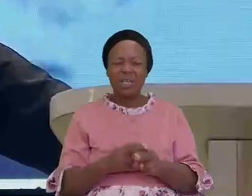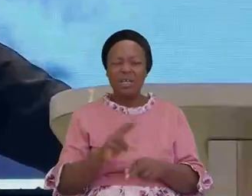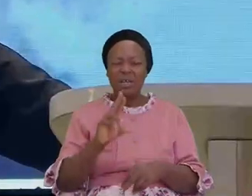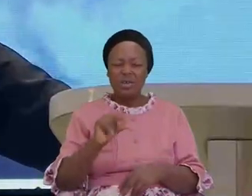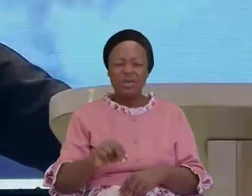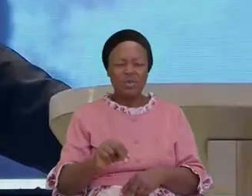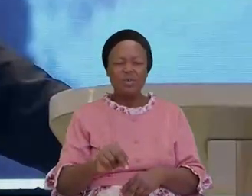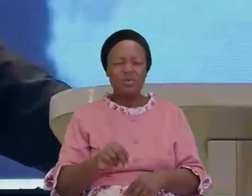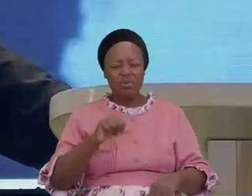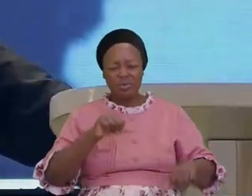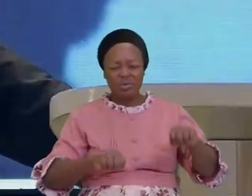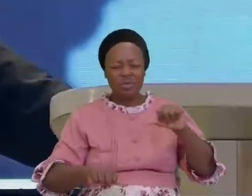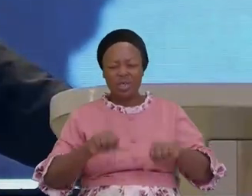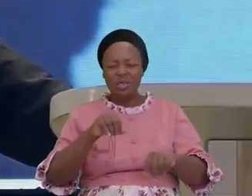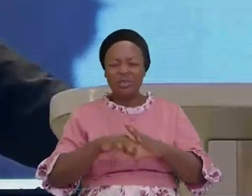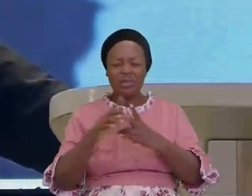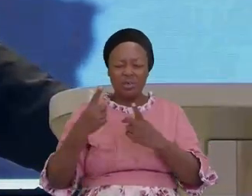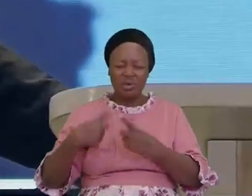Plus de doute dans ton cœur.